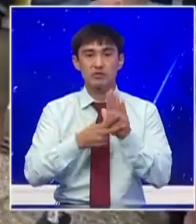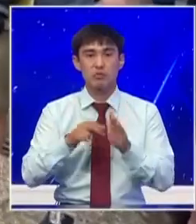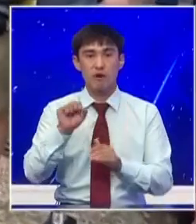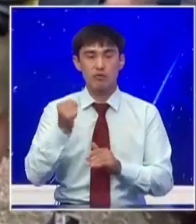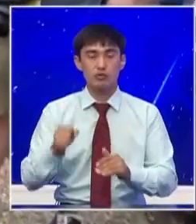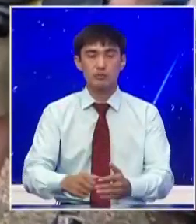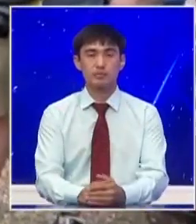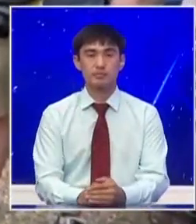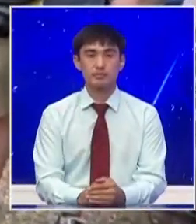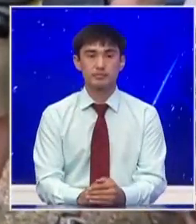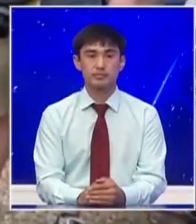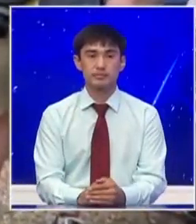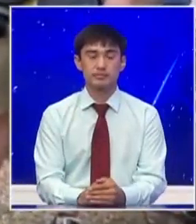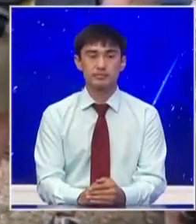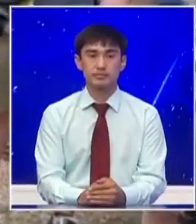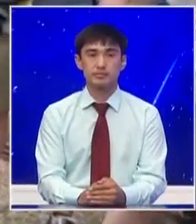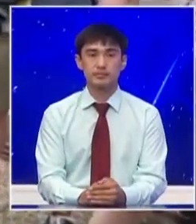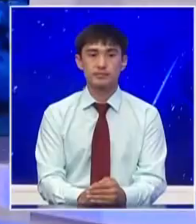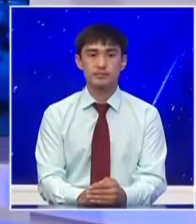28 августа.